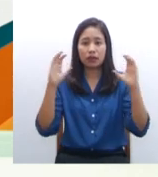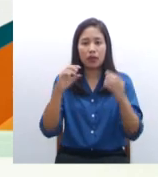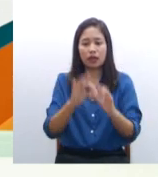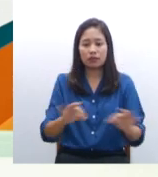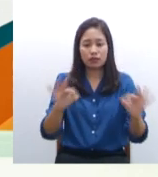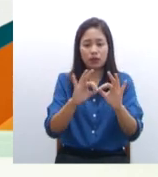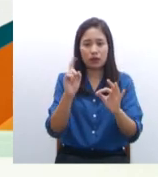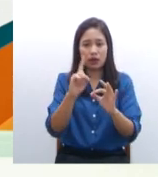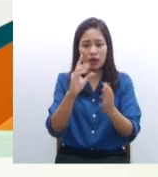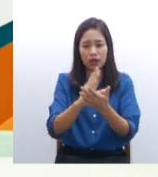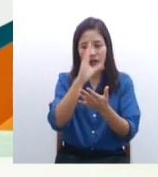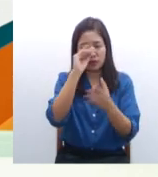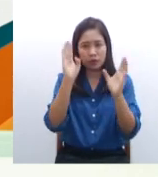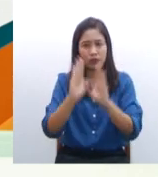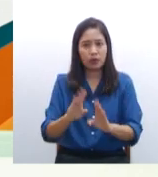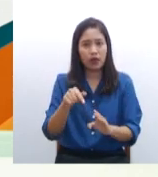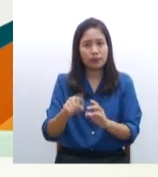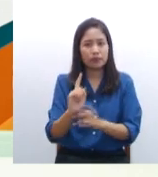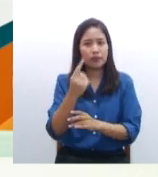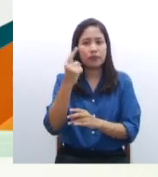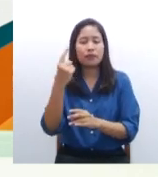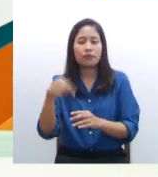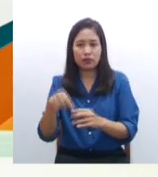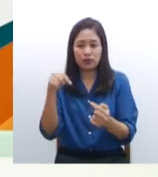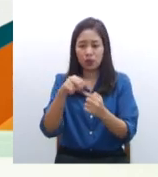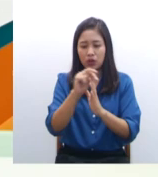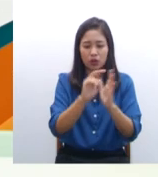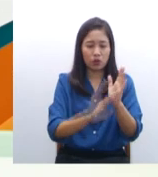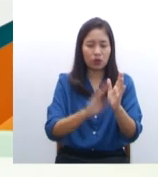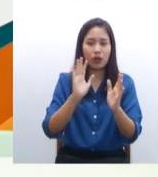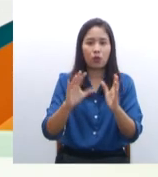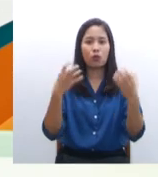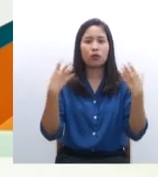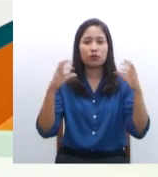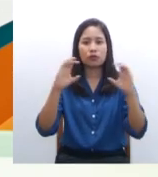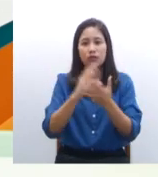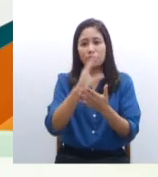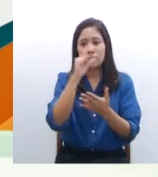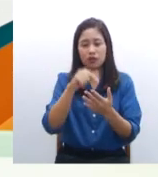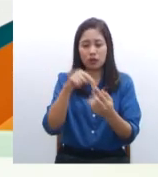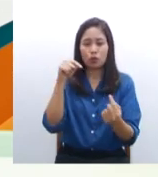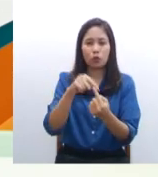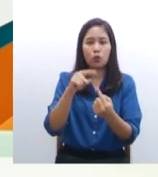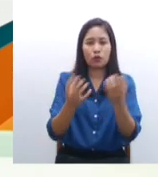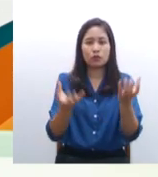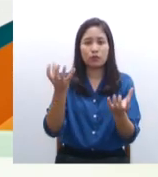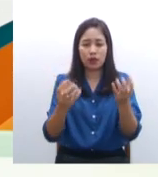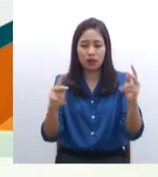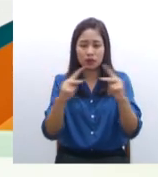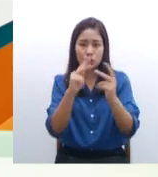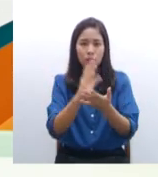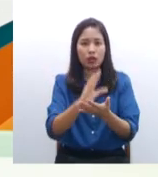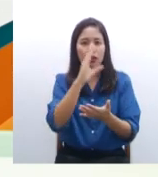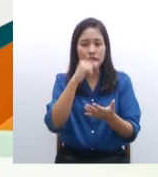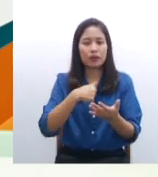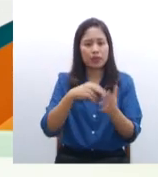นะครับโดยกำหนดไว้ในนโยบายด้านการศึกษาของรัฐบาลที่แถลงต่อรัฐสภาและกระทรวงศึกษาธิการก็มีนโยบาย